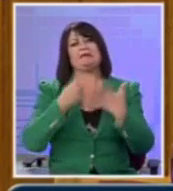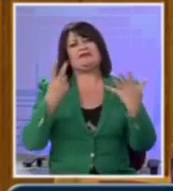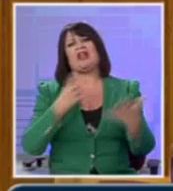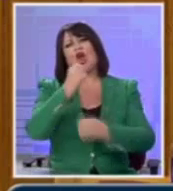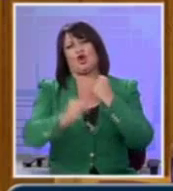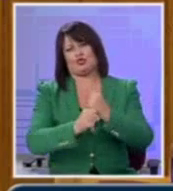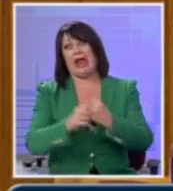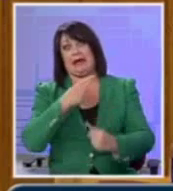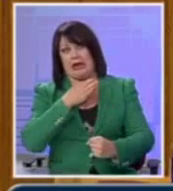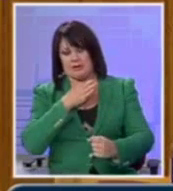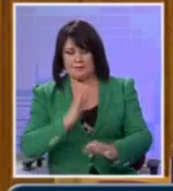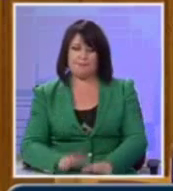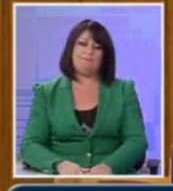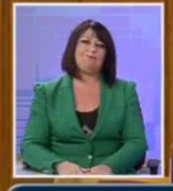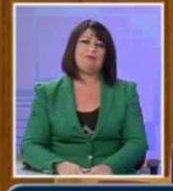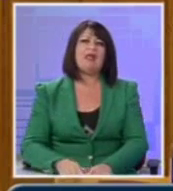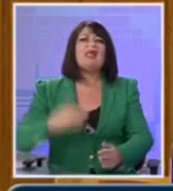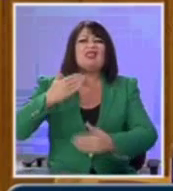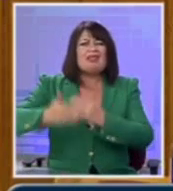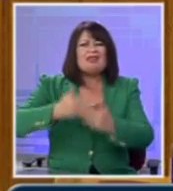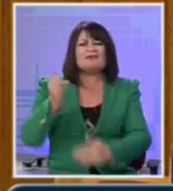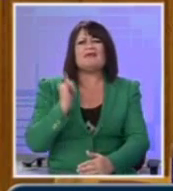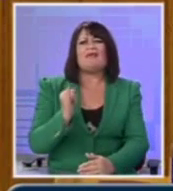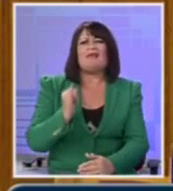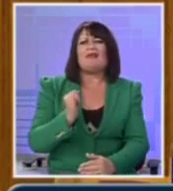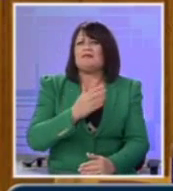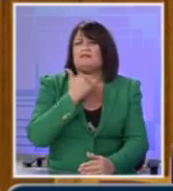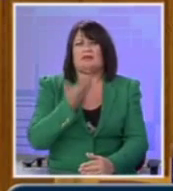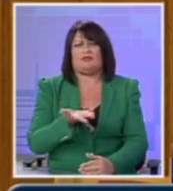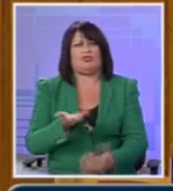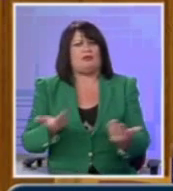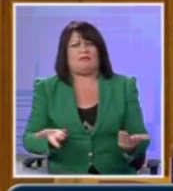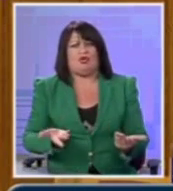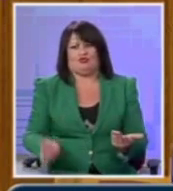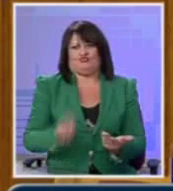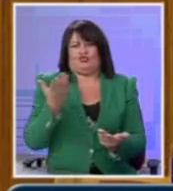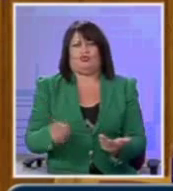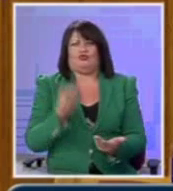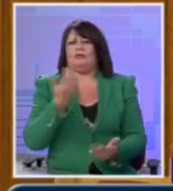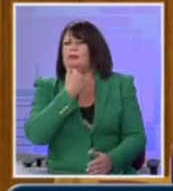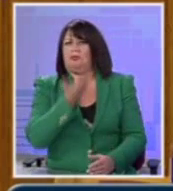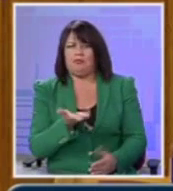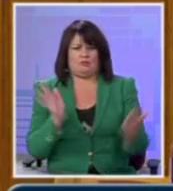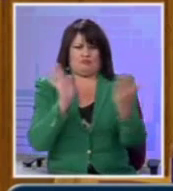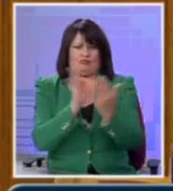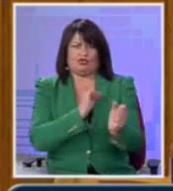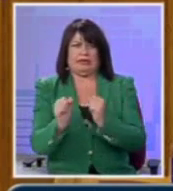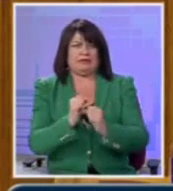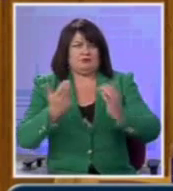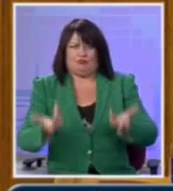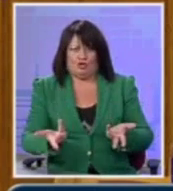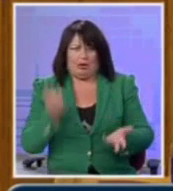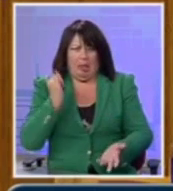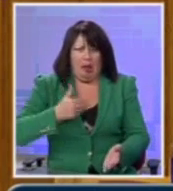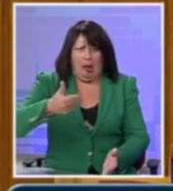χρόνια. Προφανώς με αυτές τις διαδικασίες δεν μπορούμε να περάσουμε σε μια άλλη εποχή, δεν μπορούμε να αντιμετωπίσουμε την κρίση.